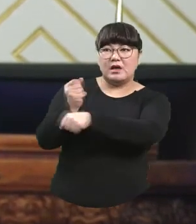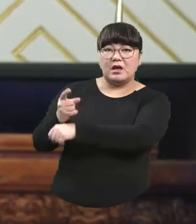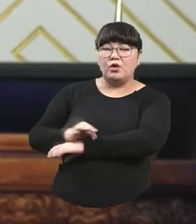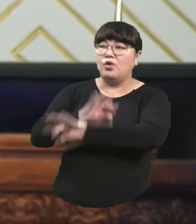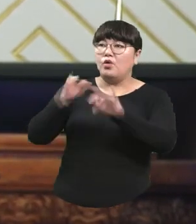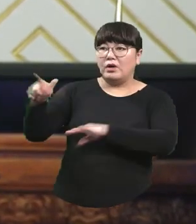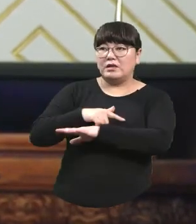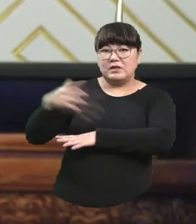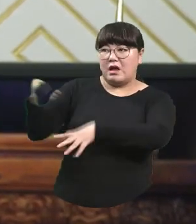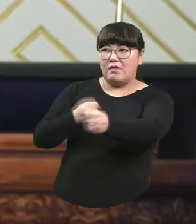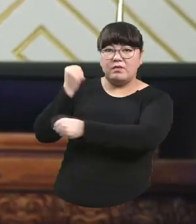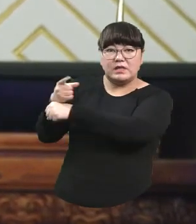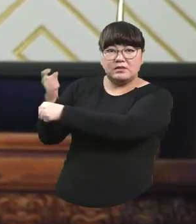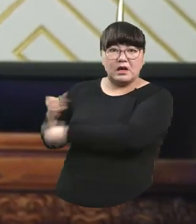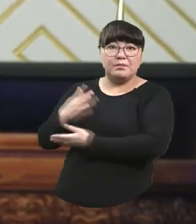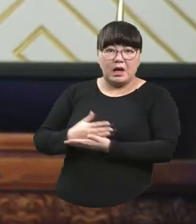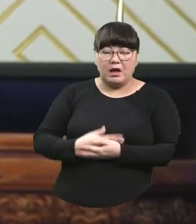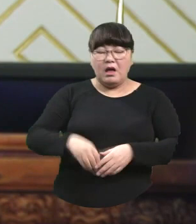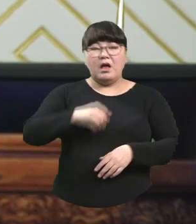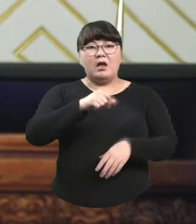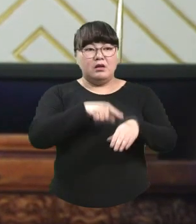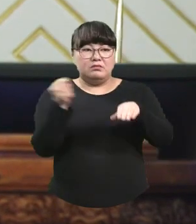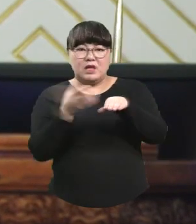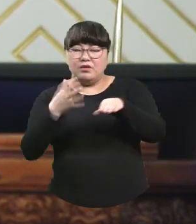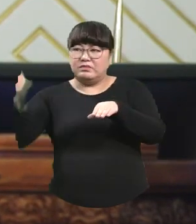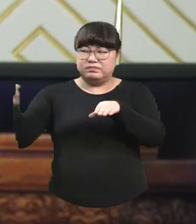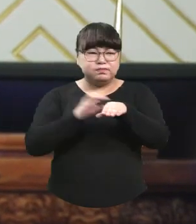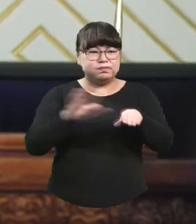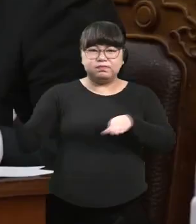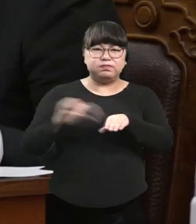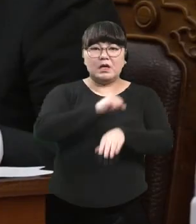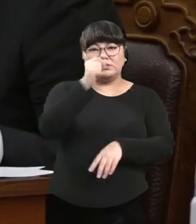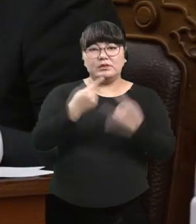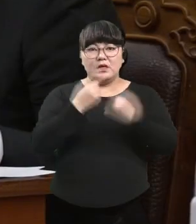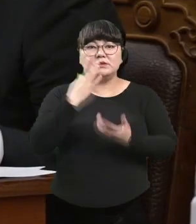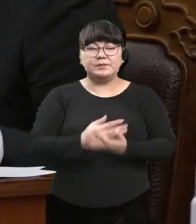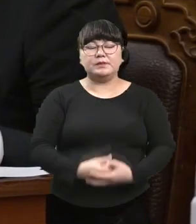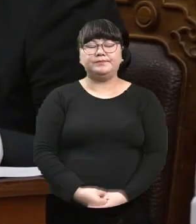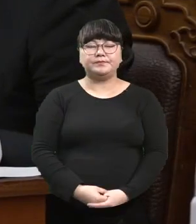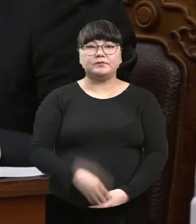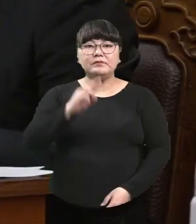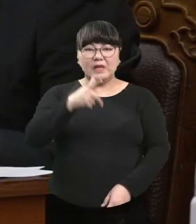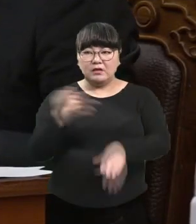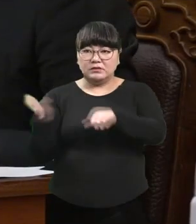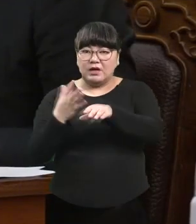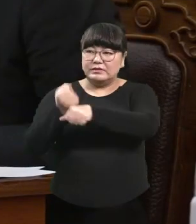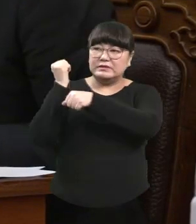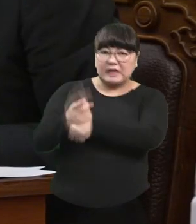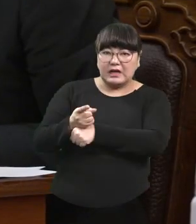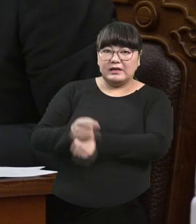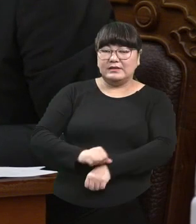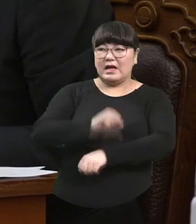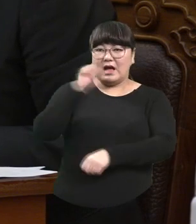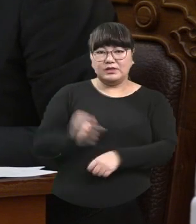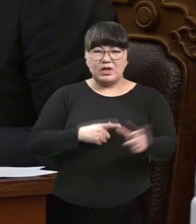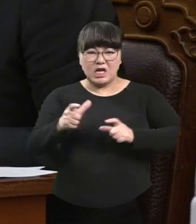өөр газараас татж байгаа учраас тээвэрлэлтийн асуудал гарсан. Тээвэрлэл логистик болмоо. Ийм учраас яг тээвэрлэлт захиалгын асуудлыг